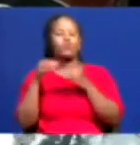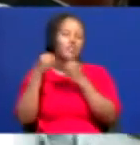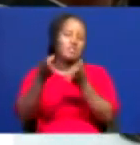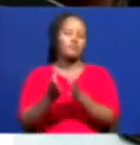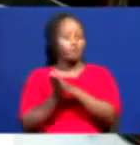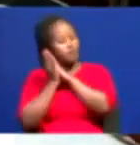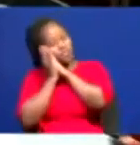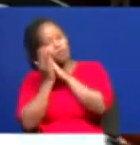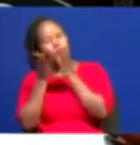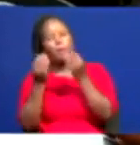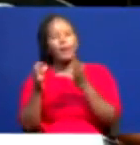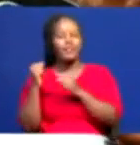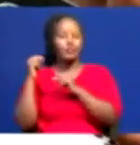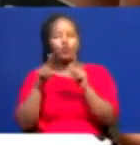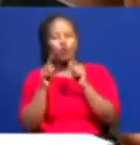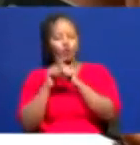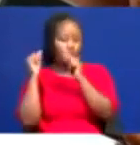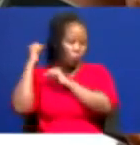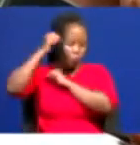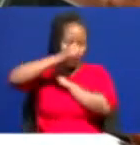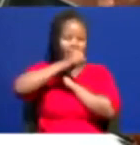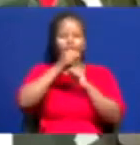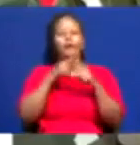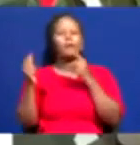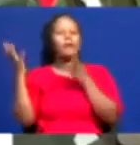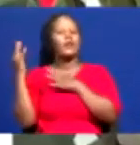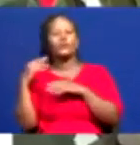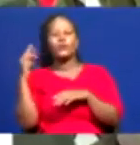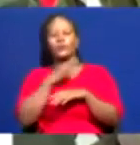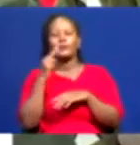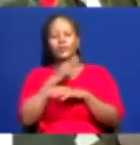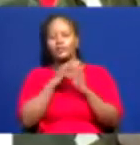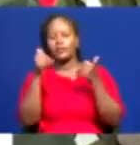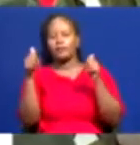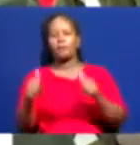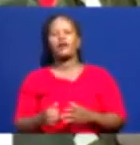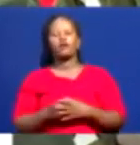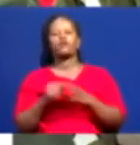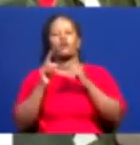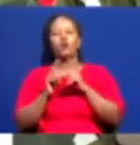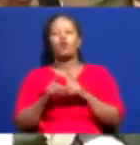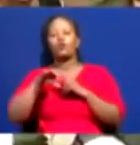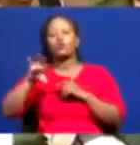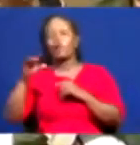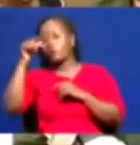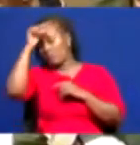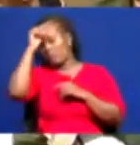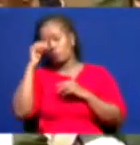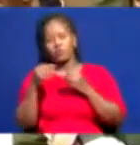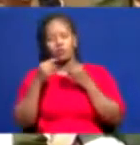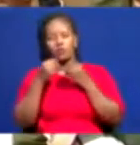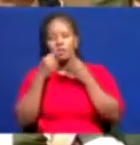mattresses, we have to provide blankets. But we hope it doesn't have to get to that. Serikali ya kaunti pia itatoa nambari ya dharura ya simu itakayotumika